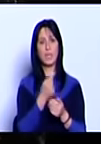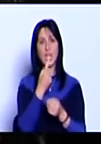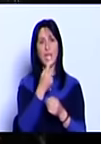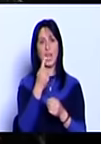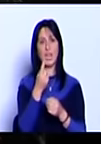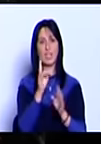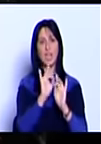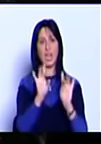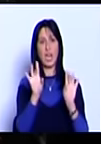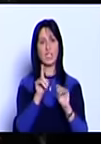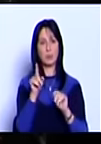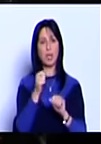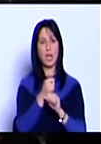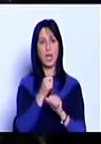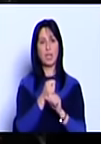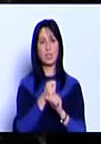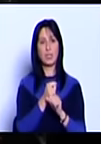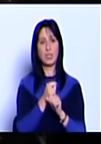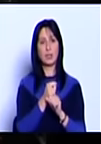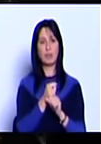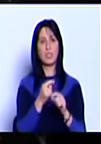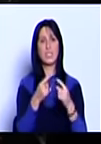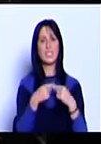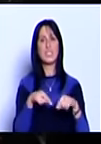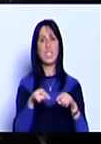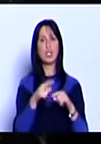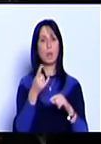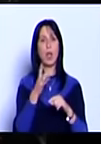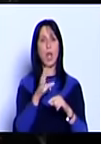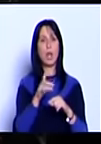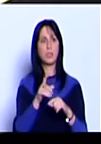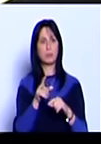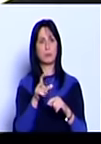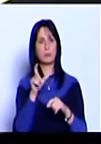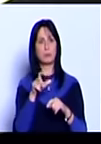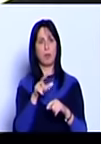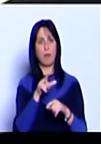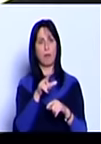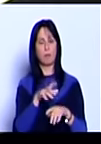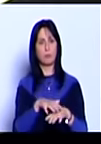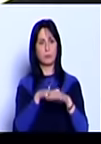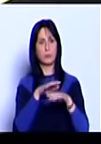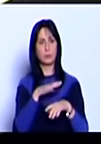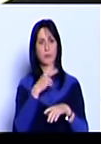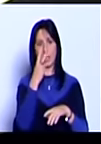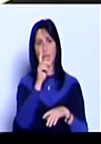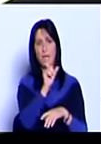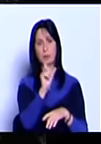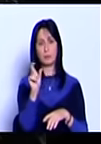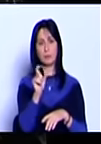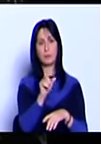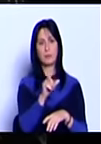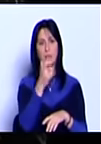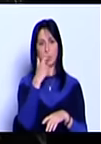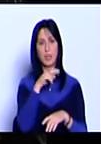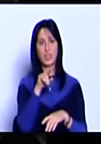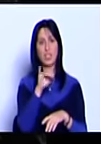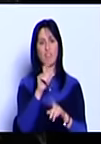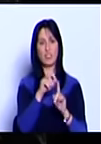ერთ-ერთი განცხადება მანაც გააკეთა, რომელიც საზოგადოების არაერთმა სეგმენტმა შემდეგ ქსენოფობიურად აღიქვა. ჩვენ შეგვიძლია ნახოთ ნაწყვეტები ბატონი